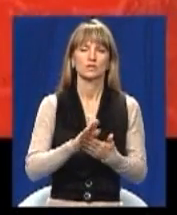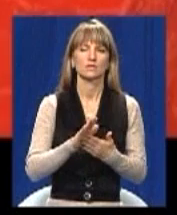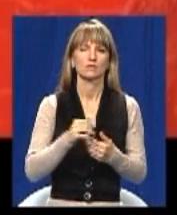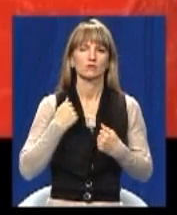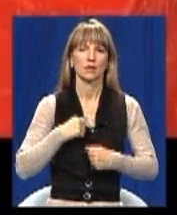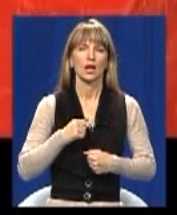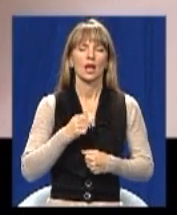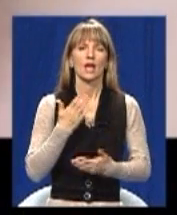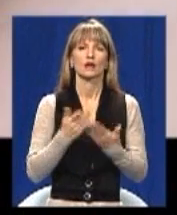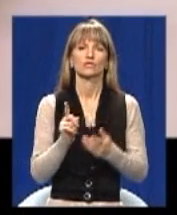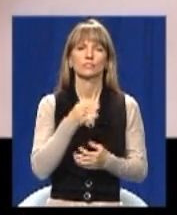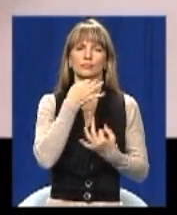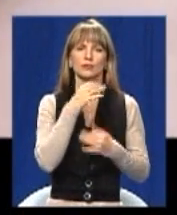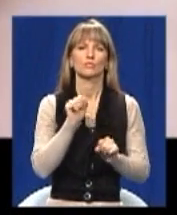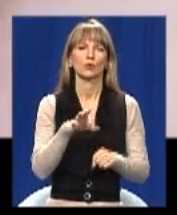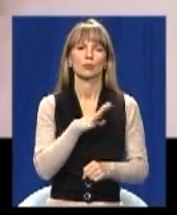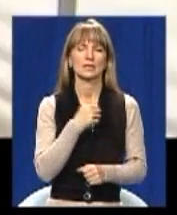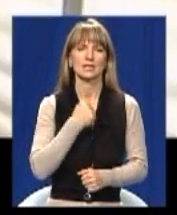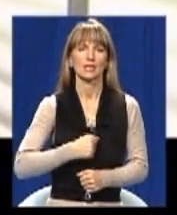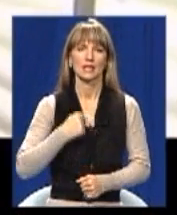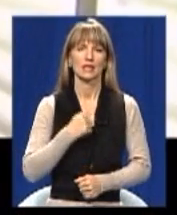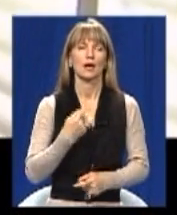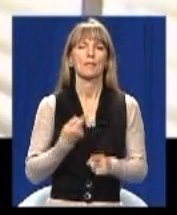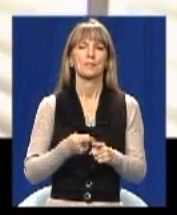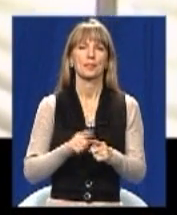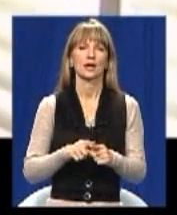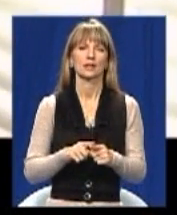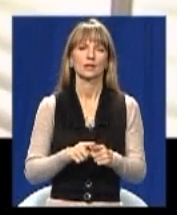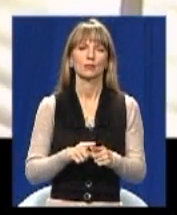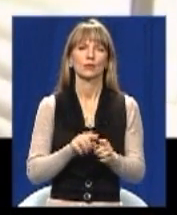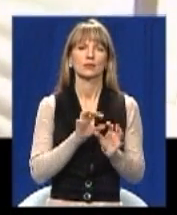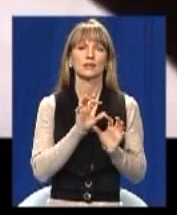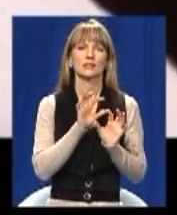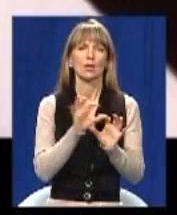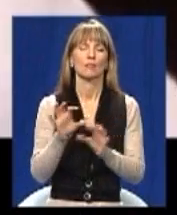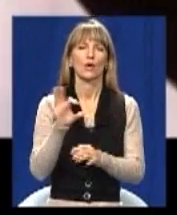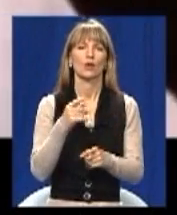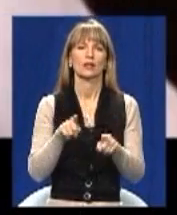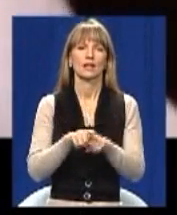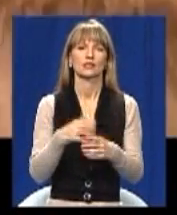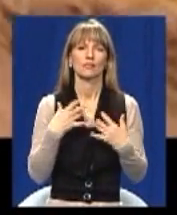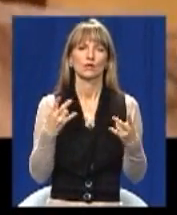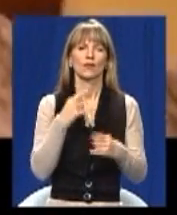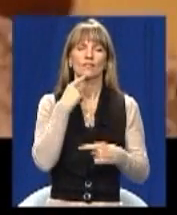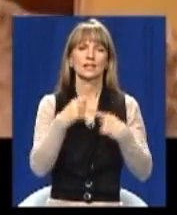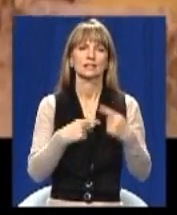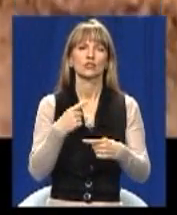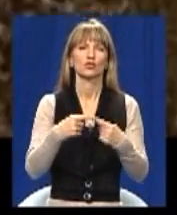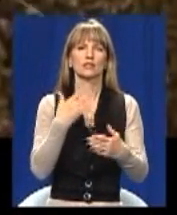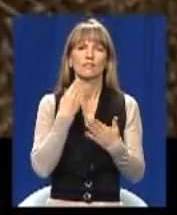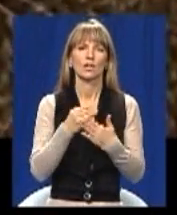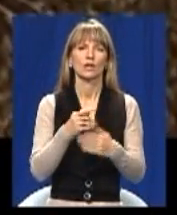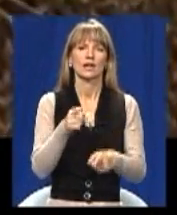вони чимось незадоволені, то можуть бути агресивними. Тож піклуватися про таких тварин необхідно завжди. Через свою рідкість